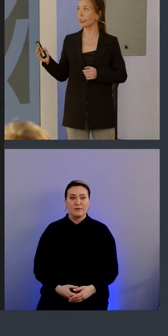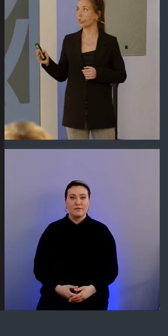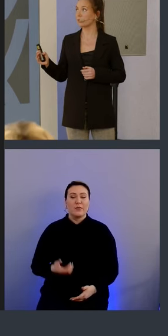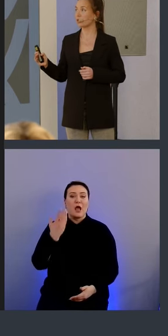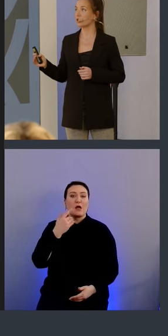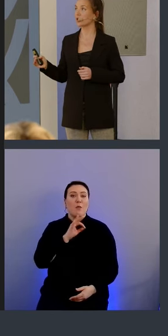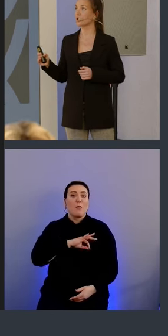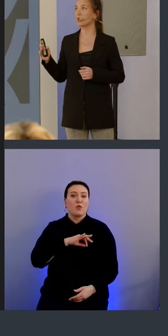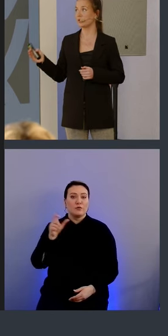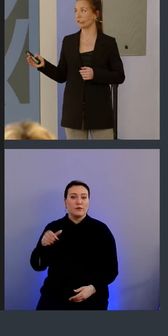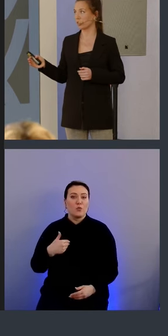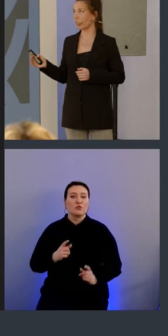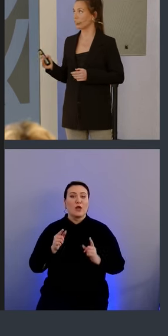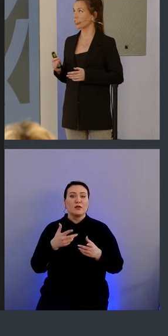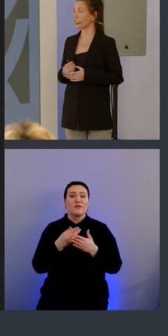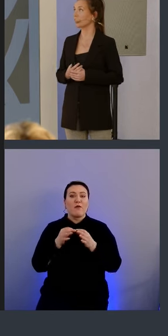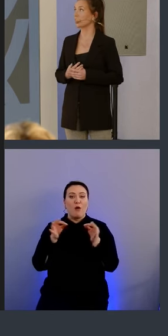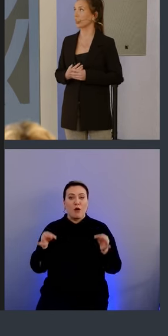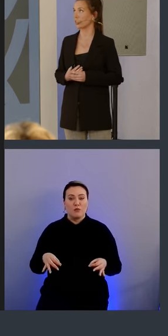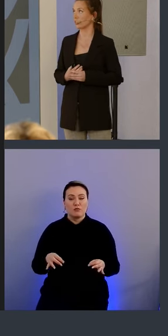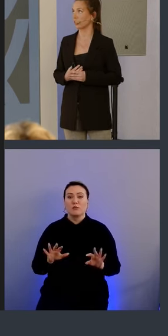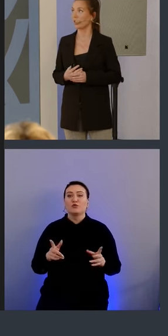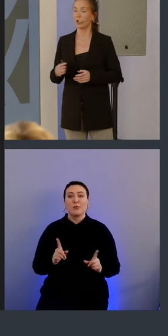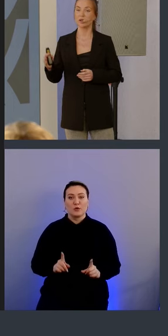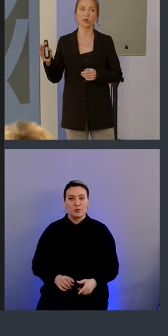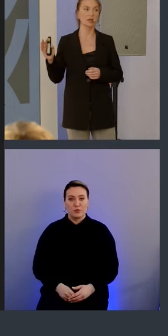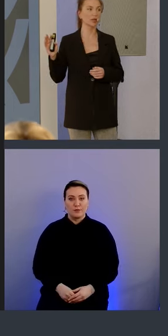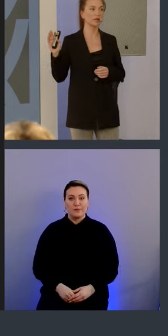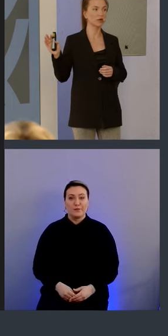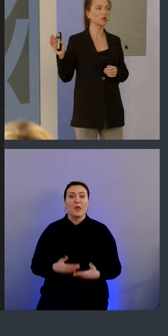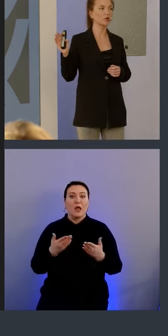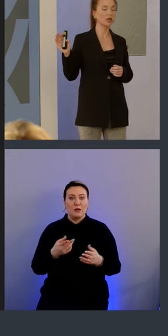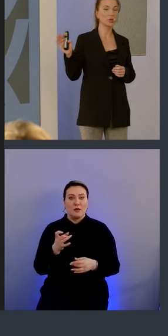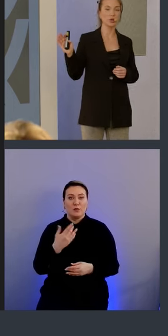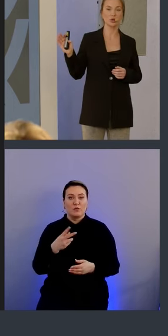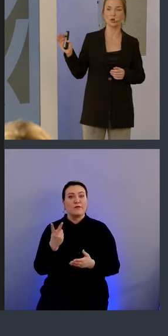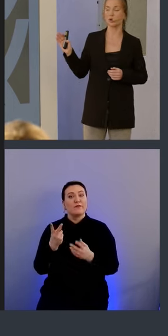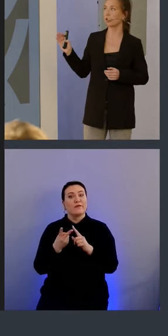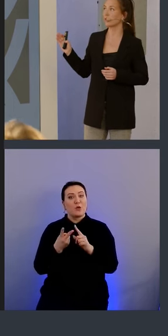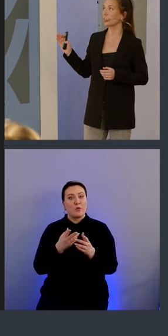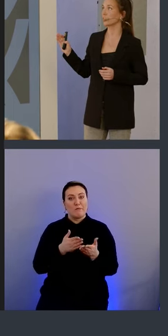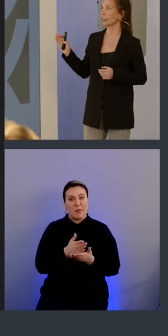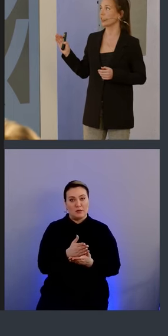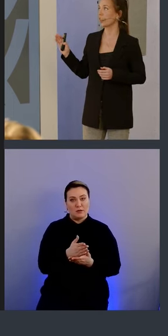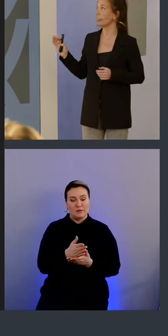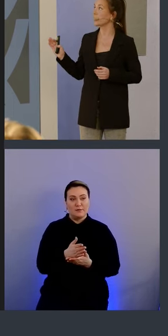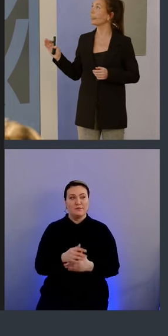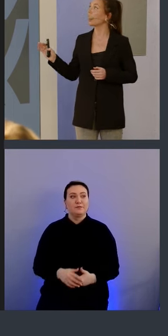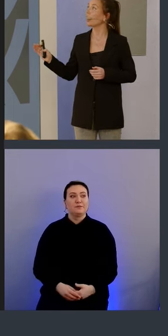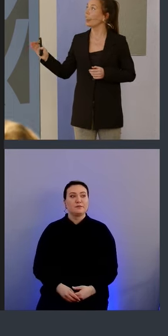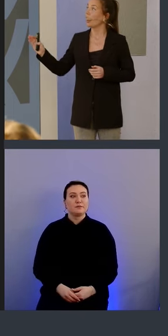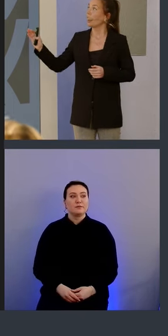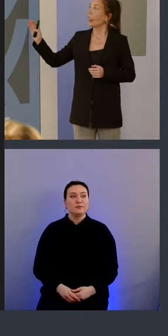Когда пользователь хочет зайти в свой аккаунт, что происходит? Это как раз-таки второй уже метод пошел в WPOSN